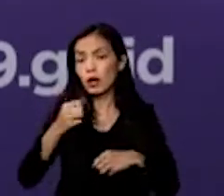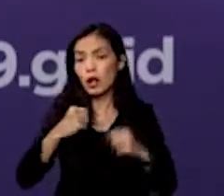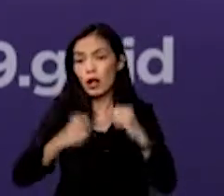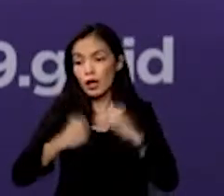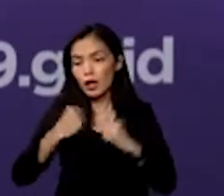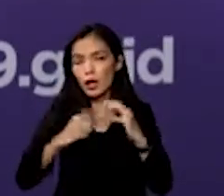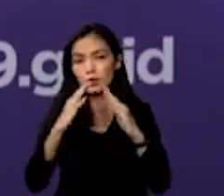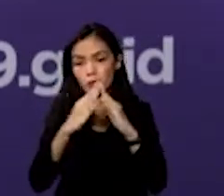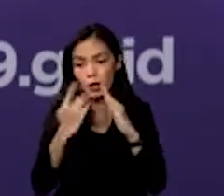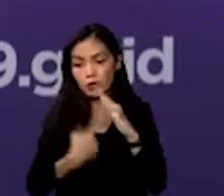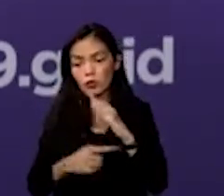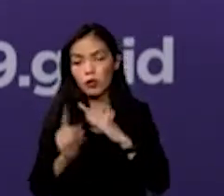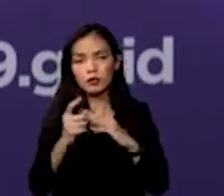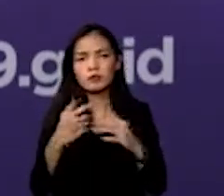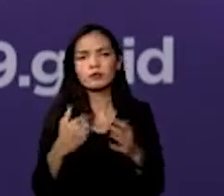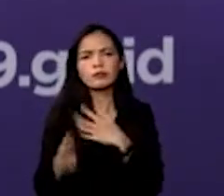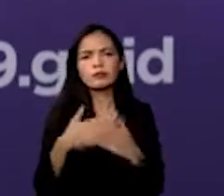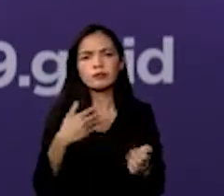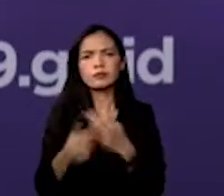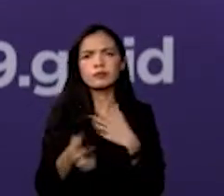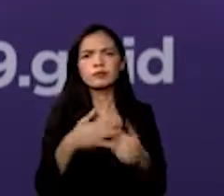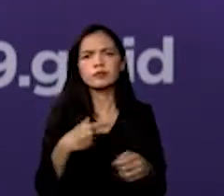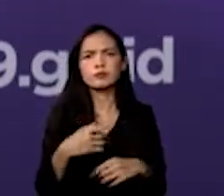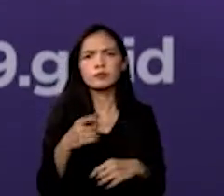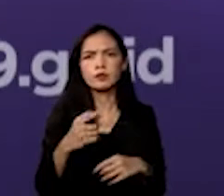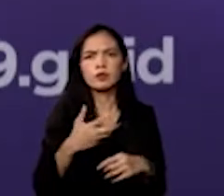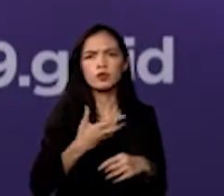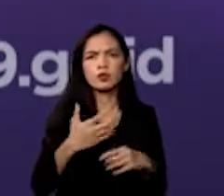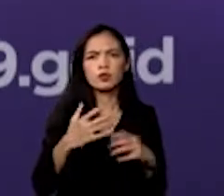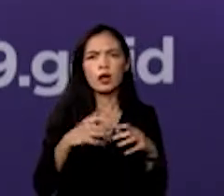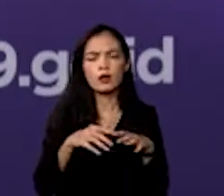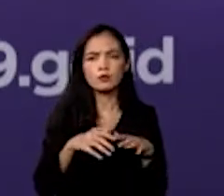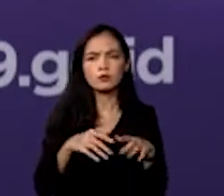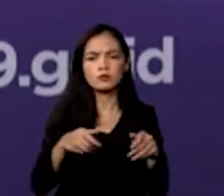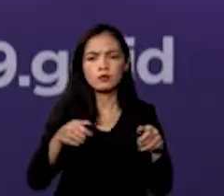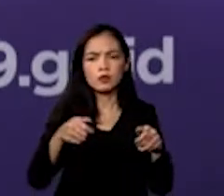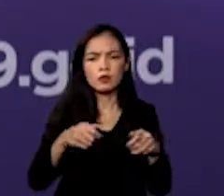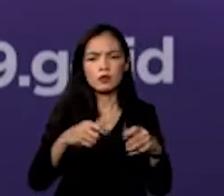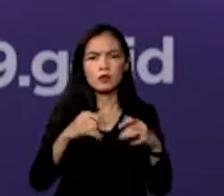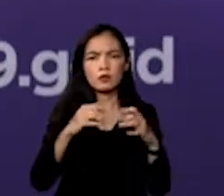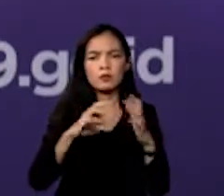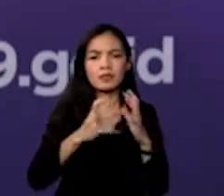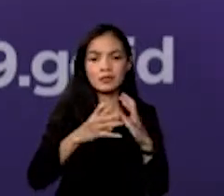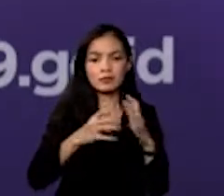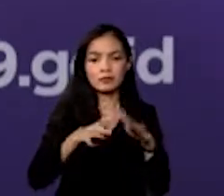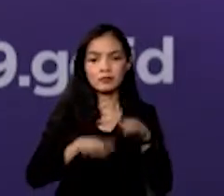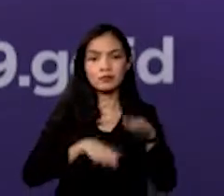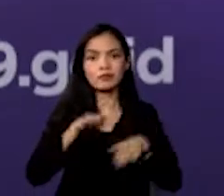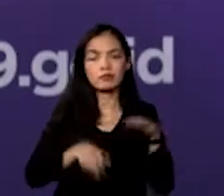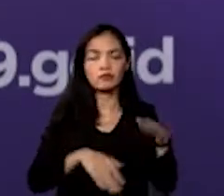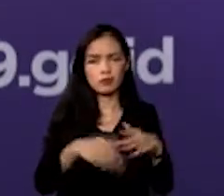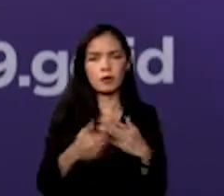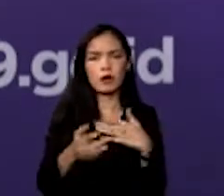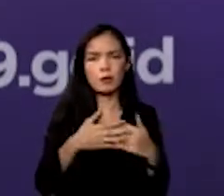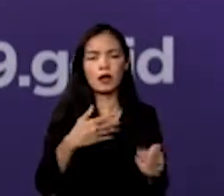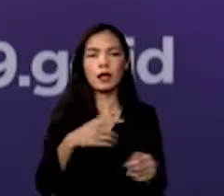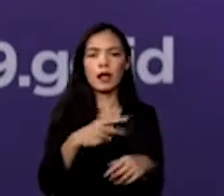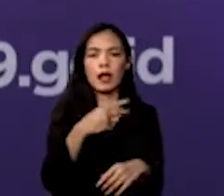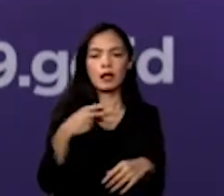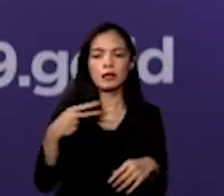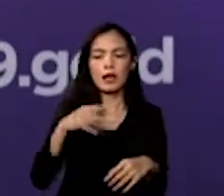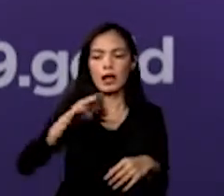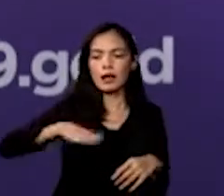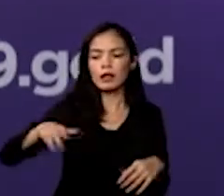luar Mari kita lari-lari di luar Kalau You suka lari di treatmal kita pasangin Mari kita tre Jadi pertama anak-anak itu mesti